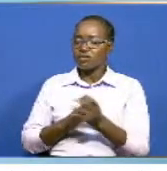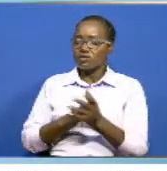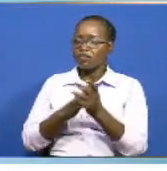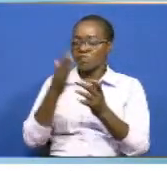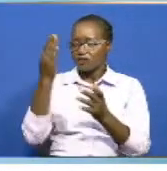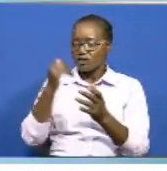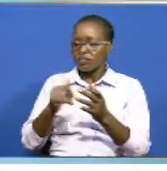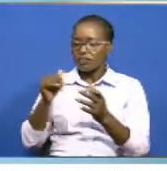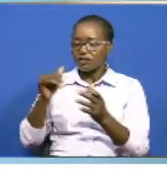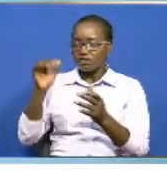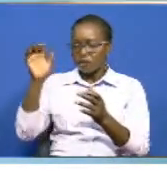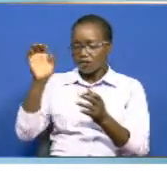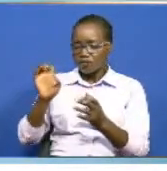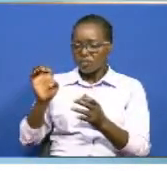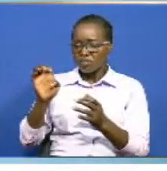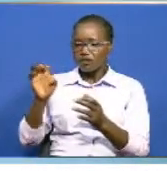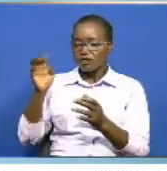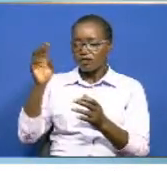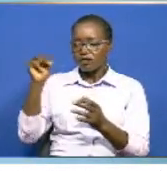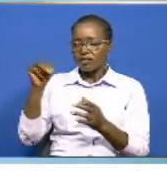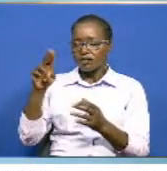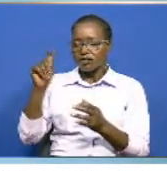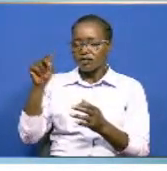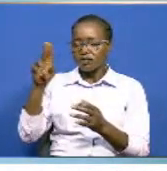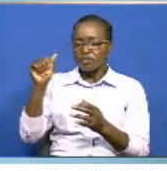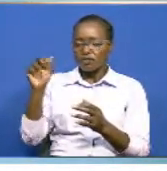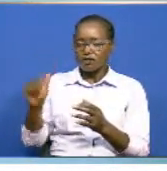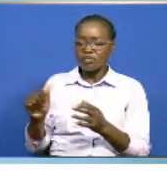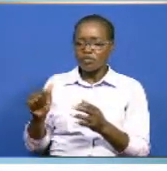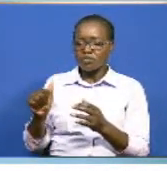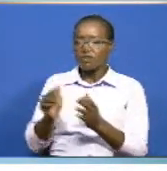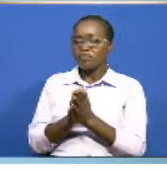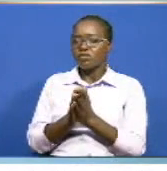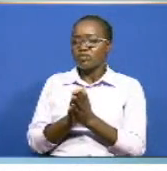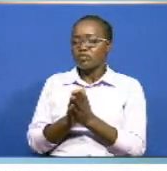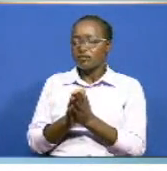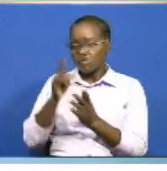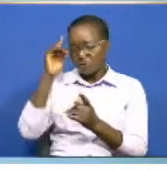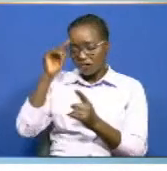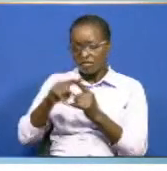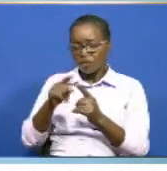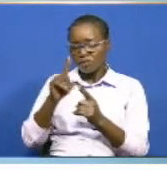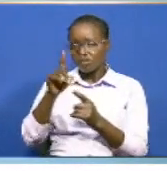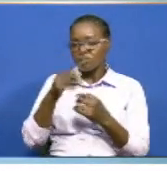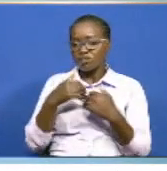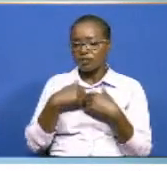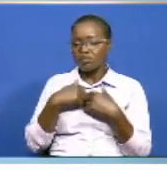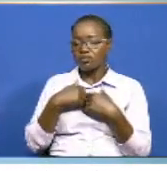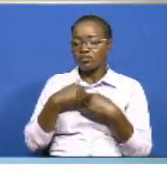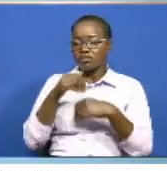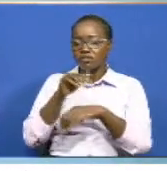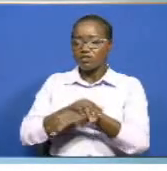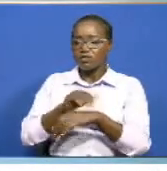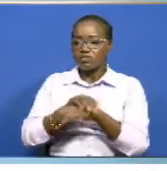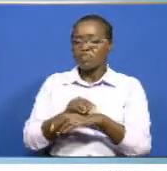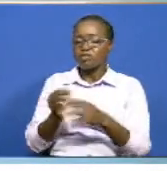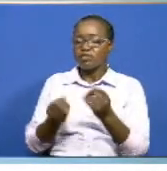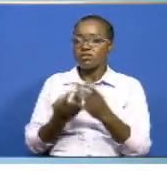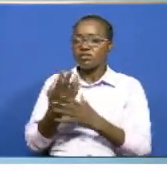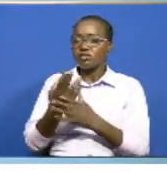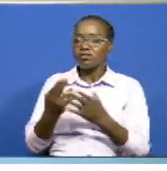Wote tushirikiane na wale wenye tuna nia nzuri katika utumizi wa teknolojia na mitandao ya kijamii ili tuweze kujiendeleza. So